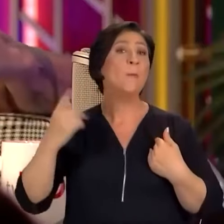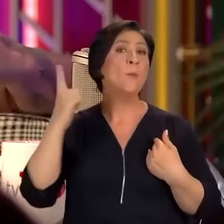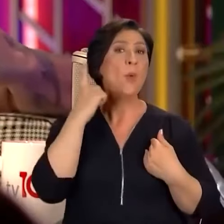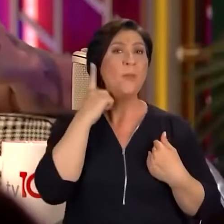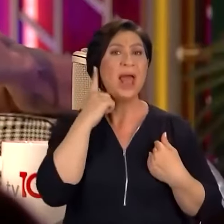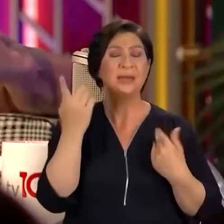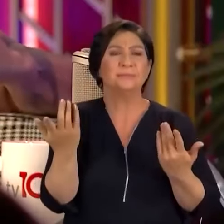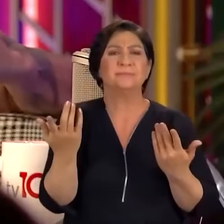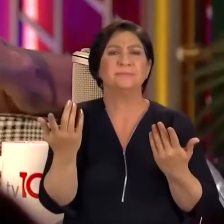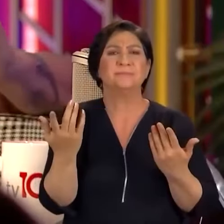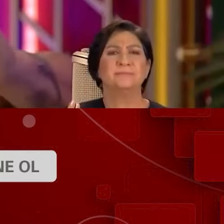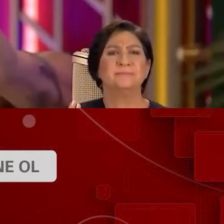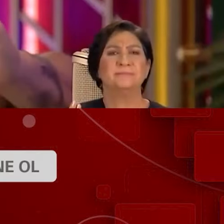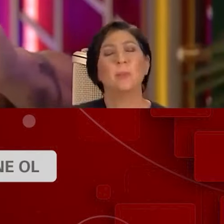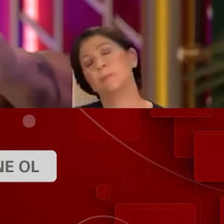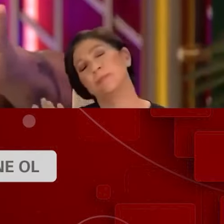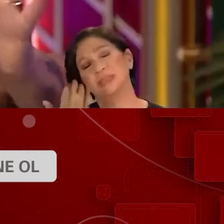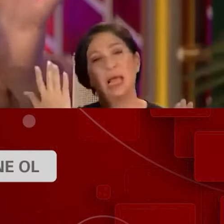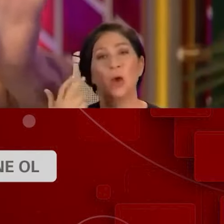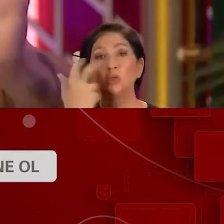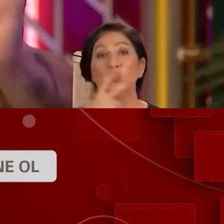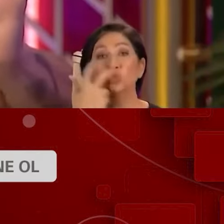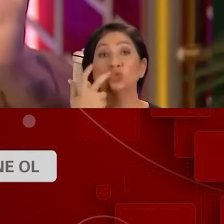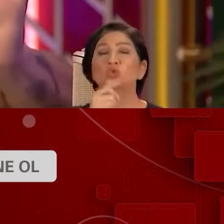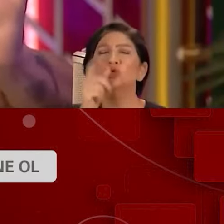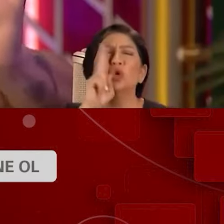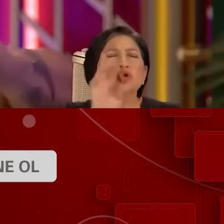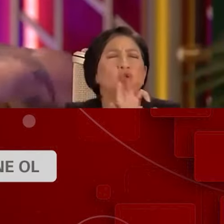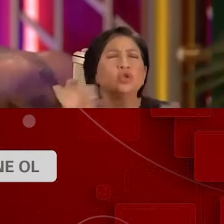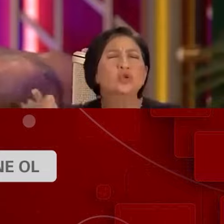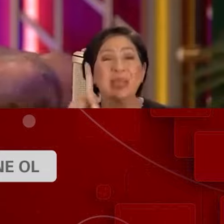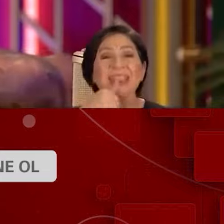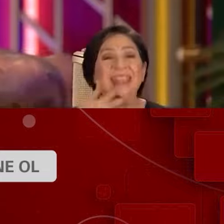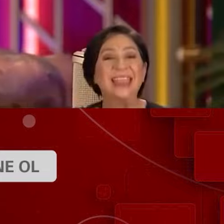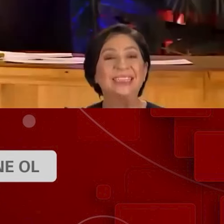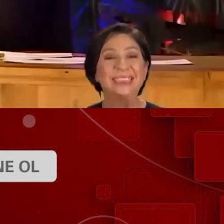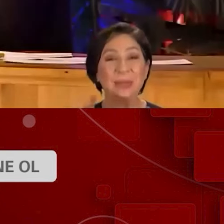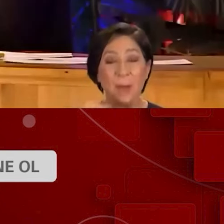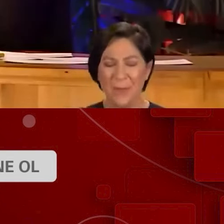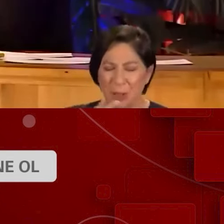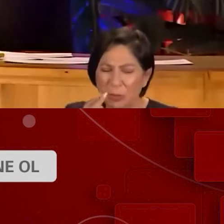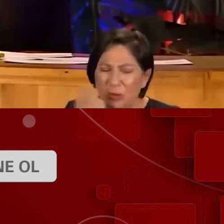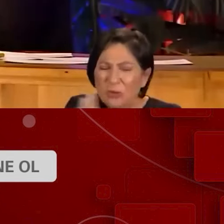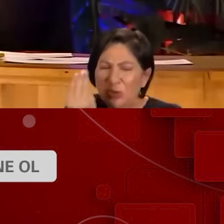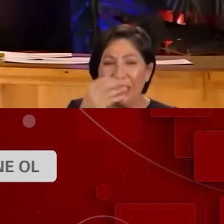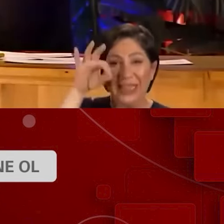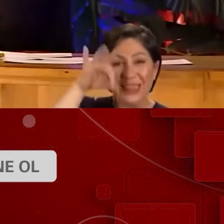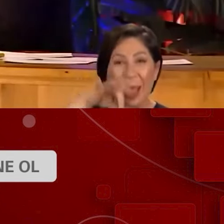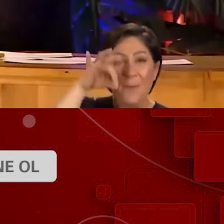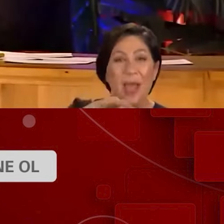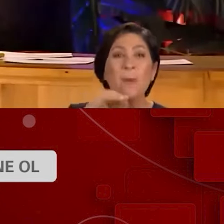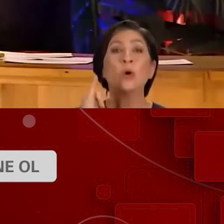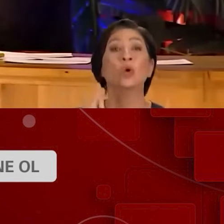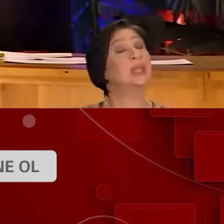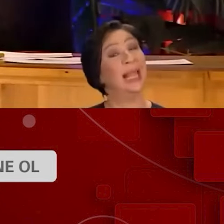popüler mesela ben müzik sonsuz bir deniz. Ben içinde küçücük bir damlayım. Ama kötü bir damla değilim